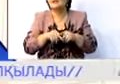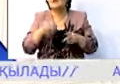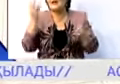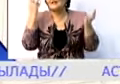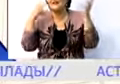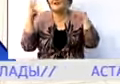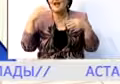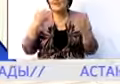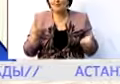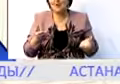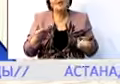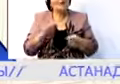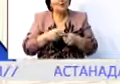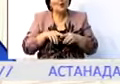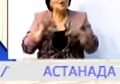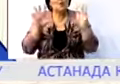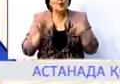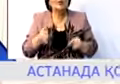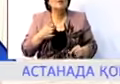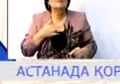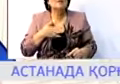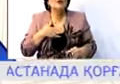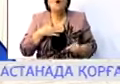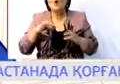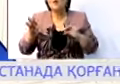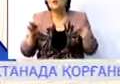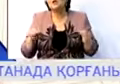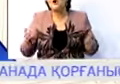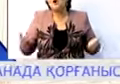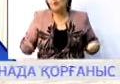дизайнымен бәрін сол бойынша үйдің өлшемін